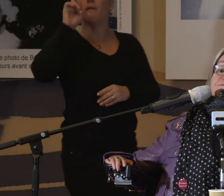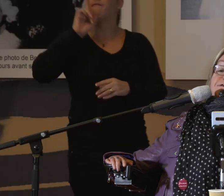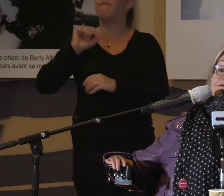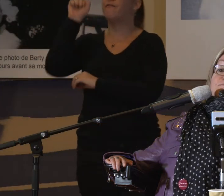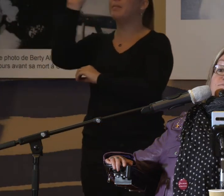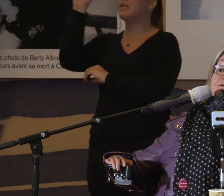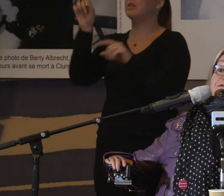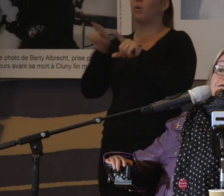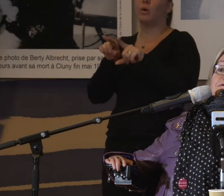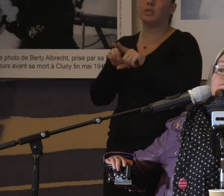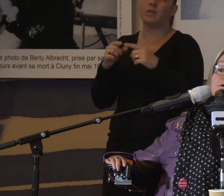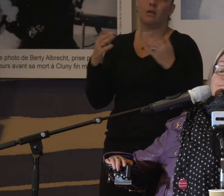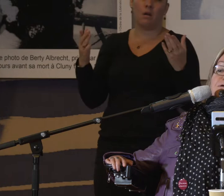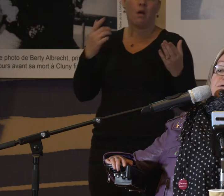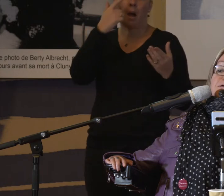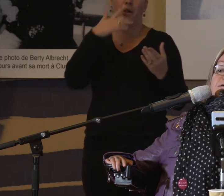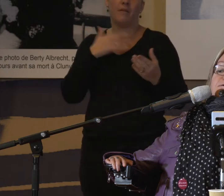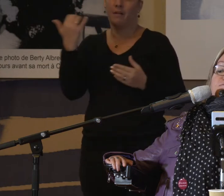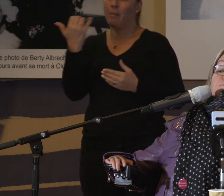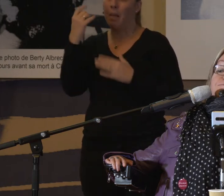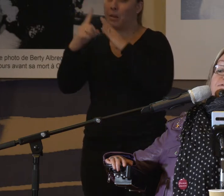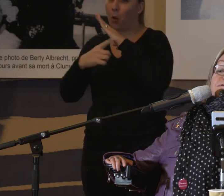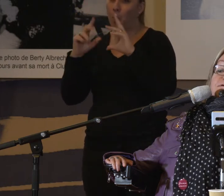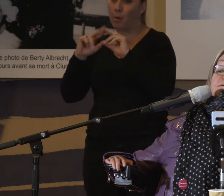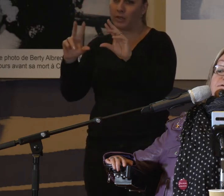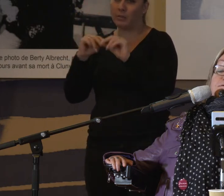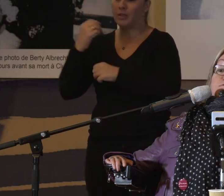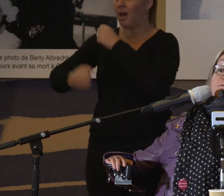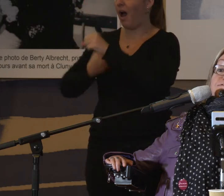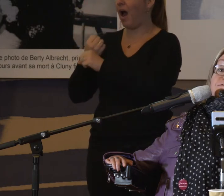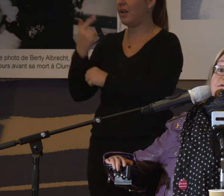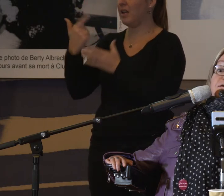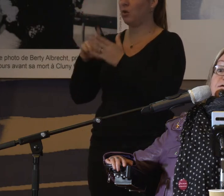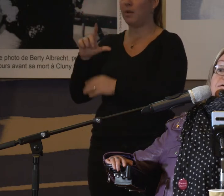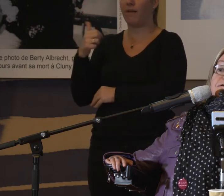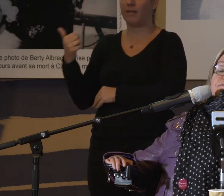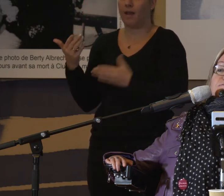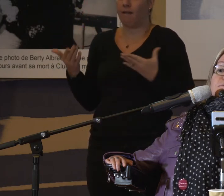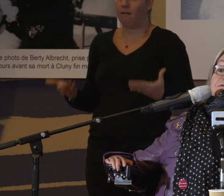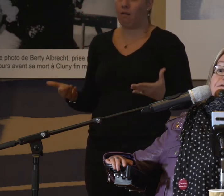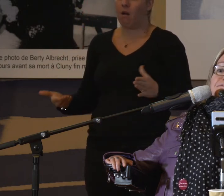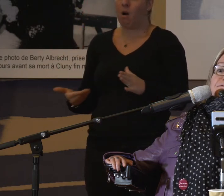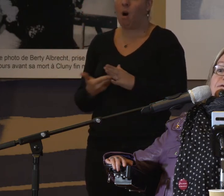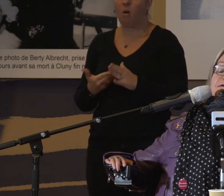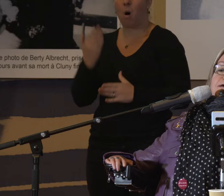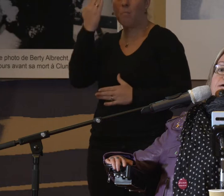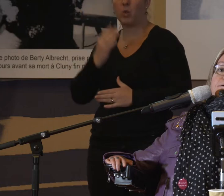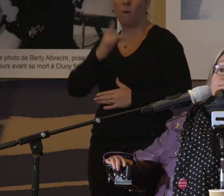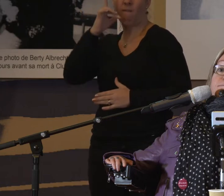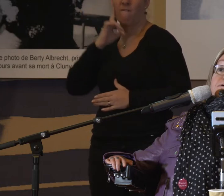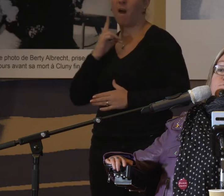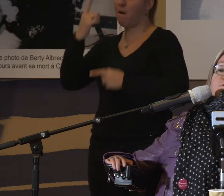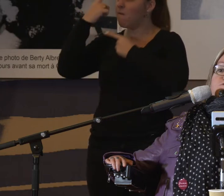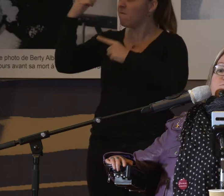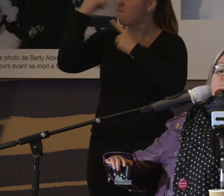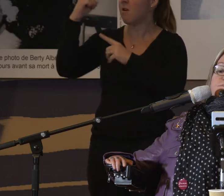Je pense qu'il est inutile de rappeler qu'en 2021, il est encore nécessaire d'être féministe.